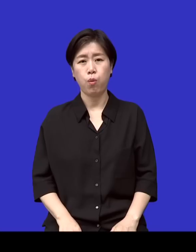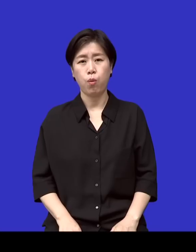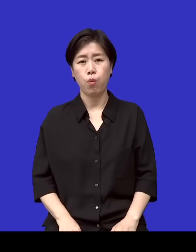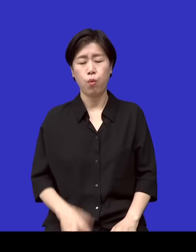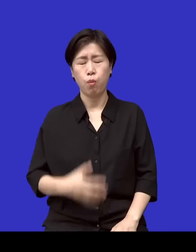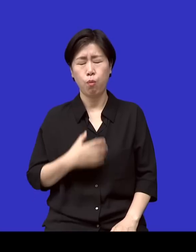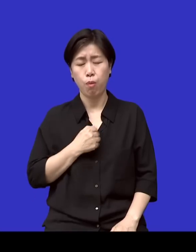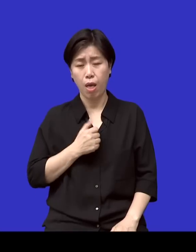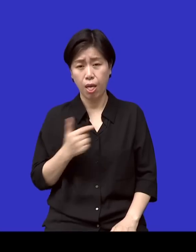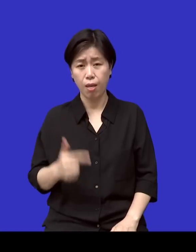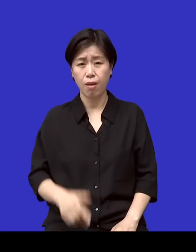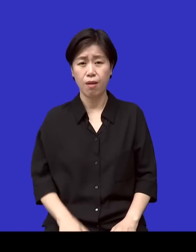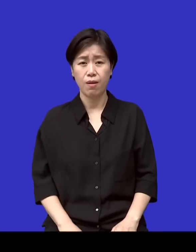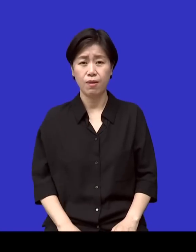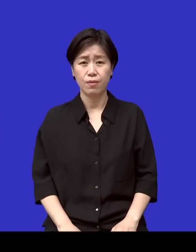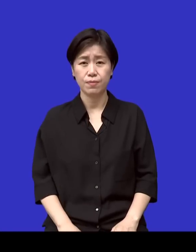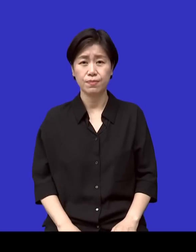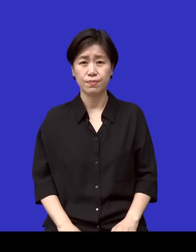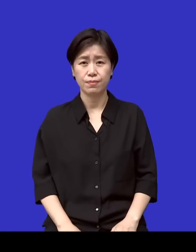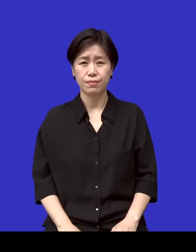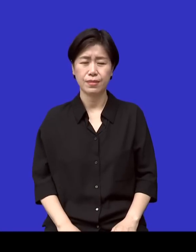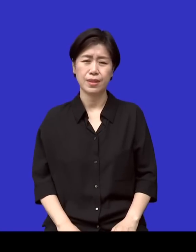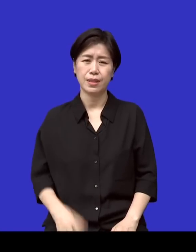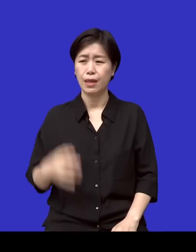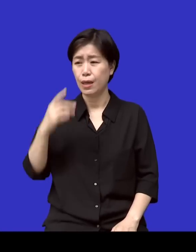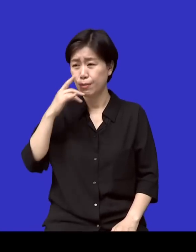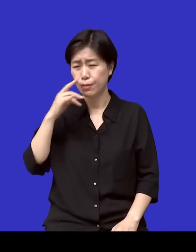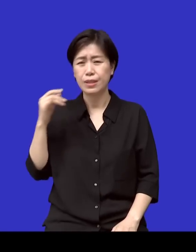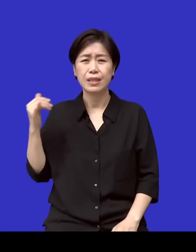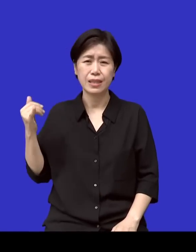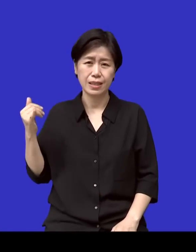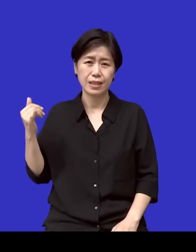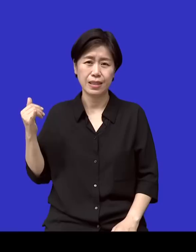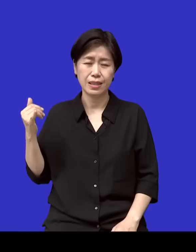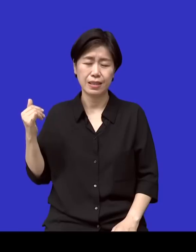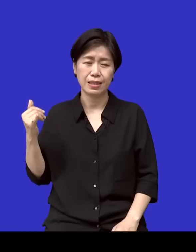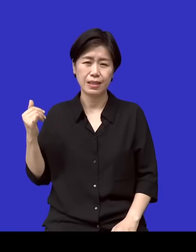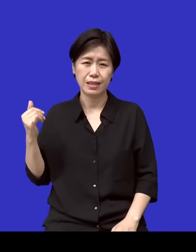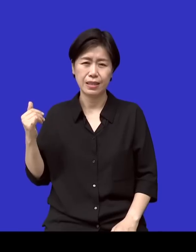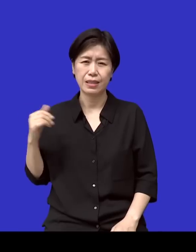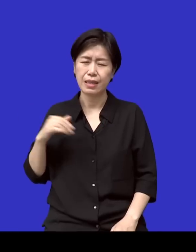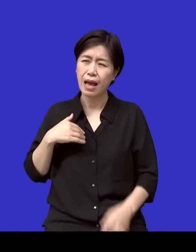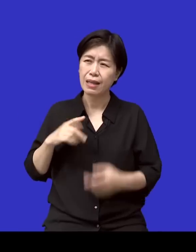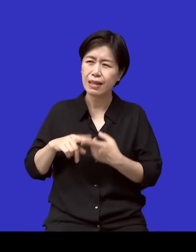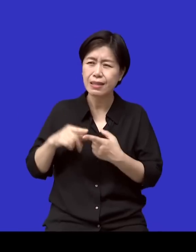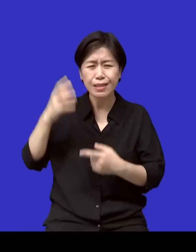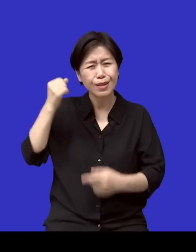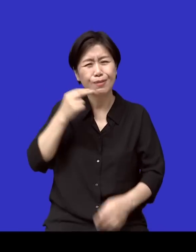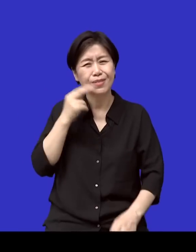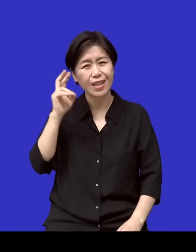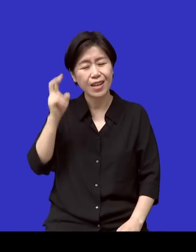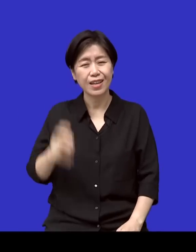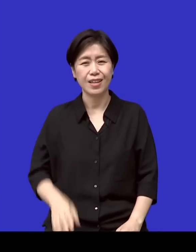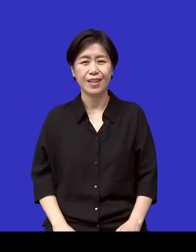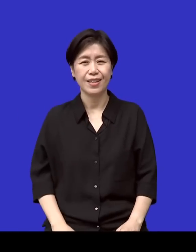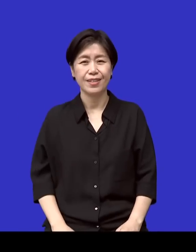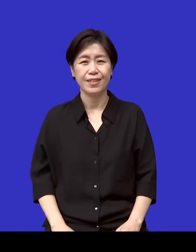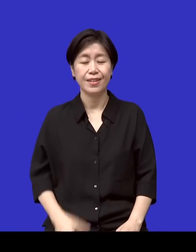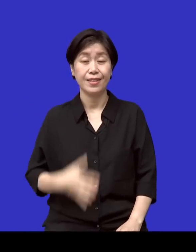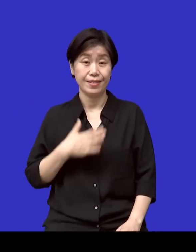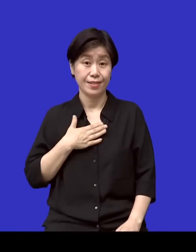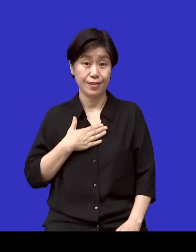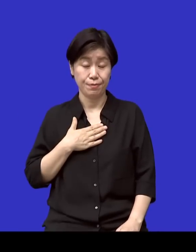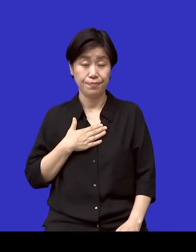갔는지. 근데 이제 그때는 사실 맞벌이를 하셔서 사실 그 기억이 정확하게 없는데 네. 버스 정류장 도착해서 이제